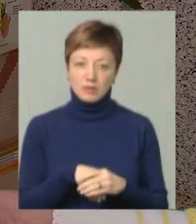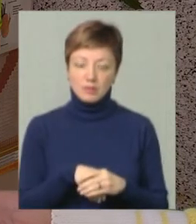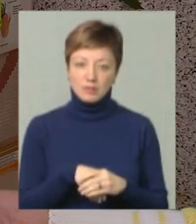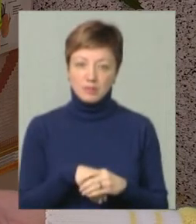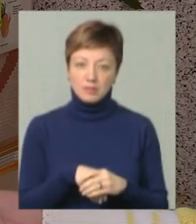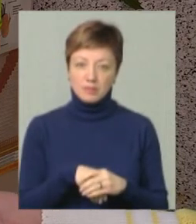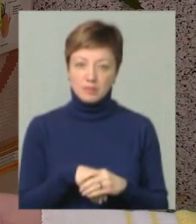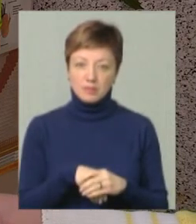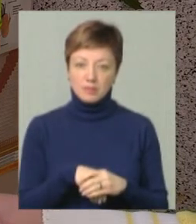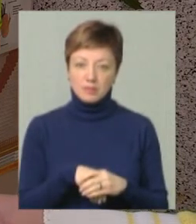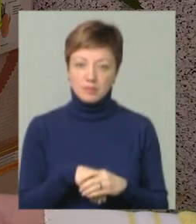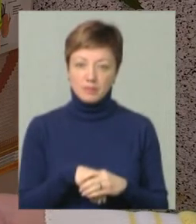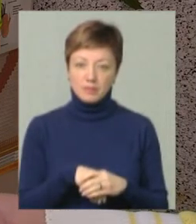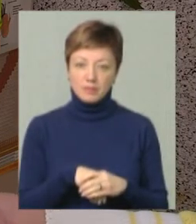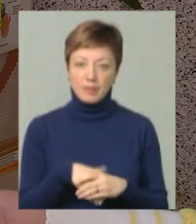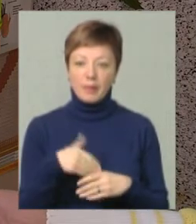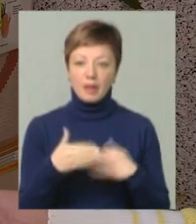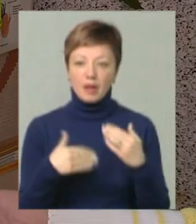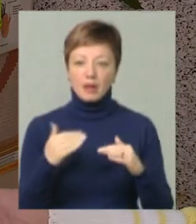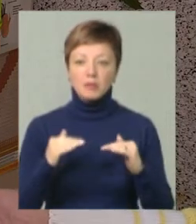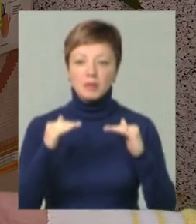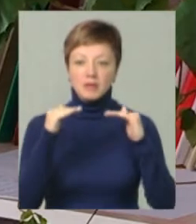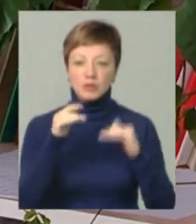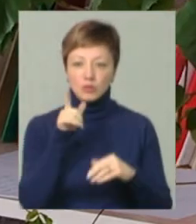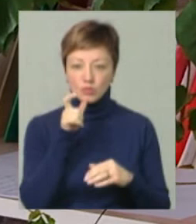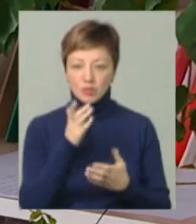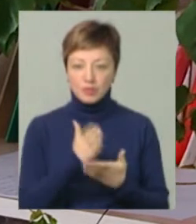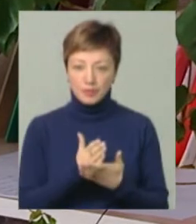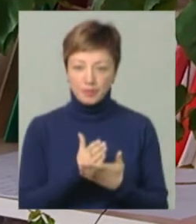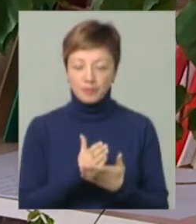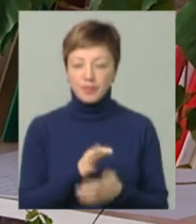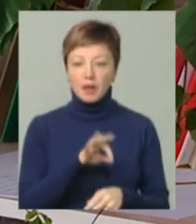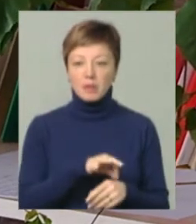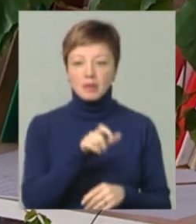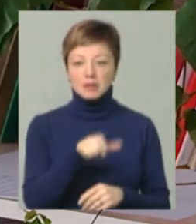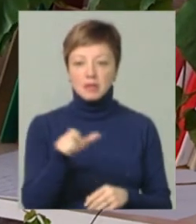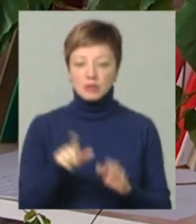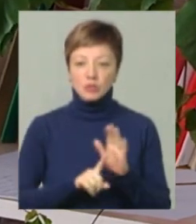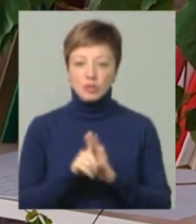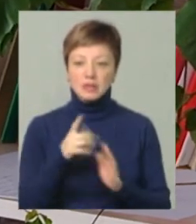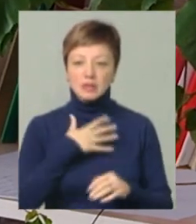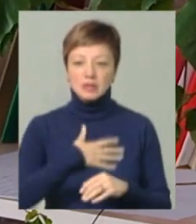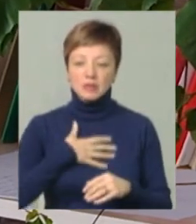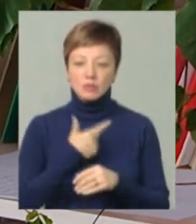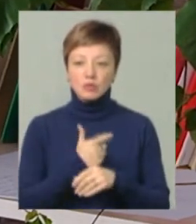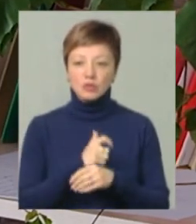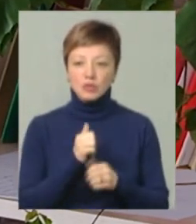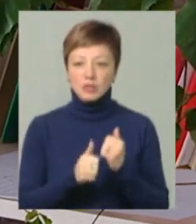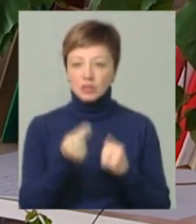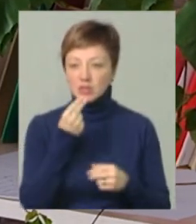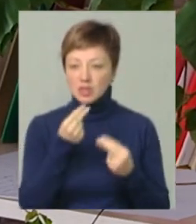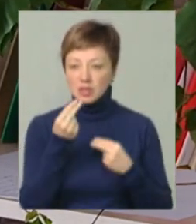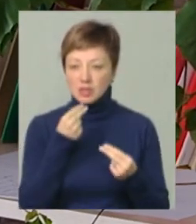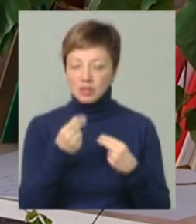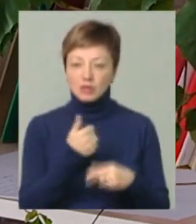тобто йдуть дещо підвищені цукри. Також пацієнти починають ось ці стреси більше, частіше заїдати, вони